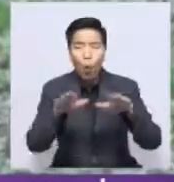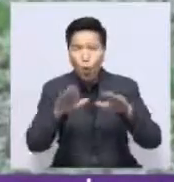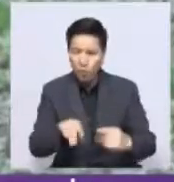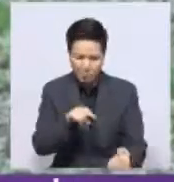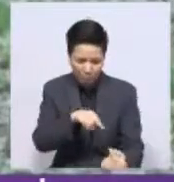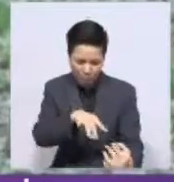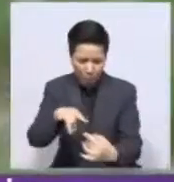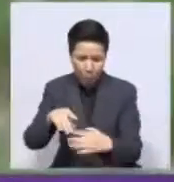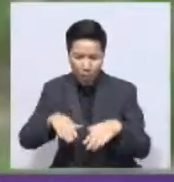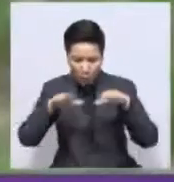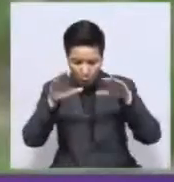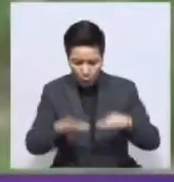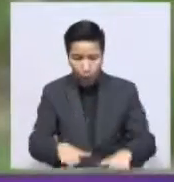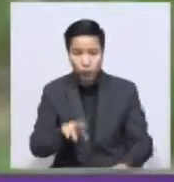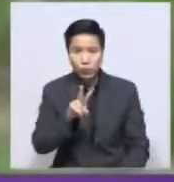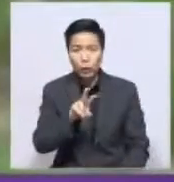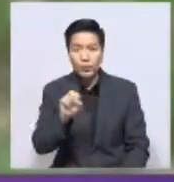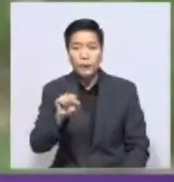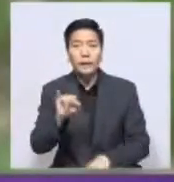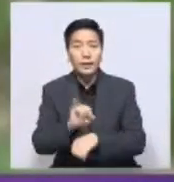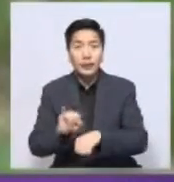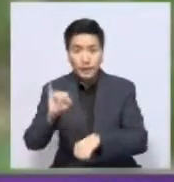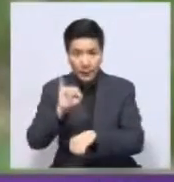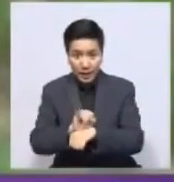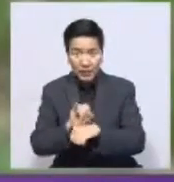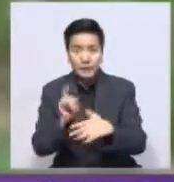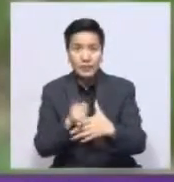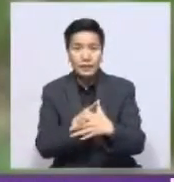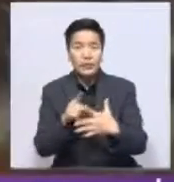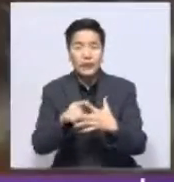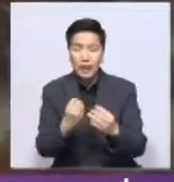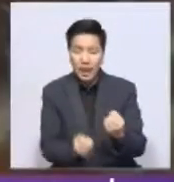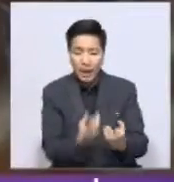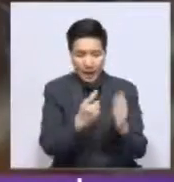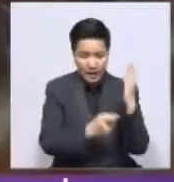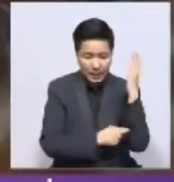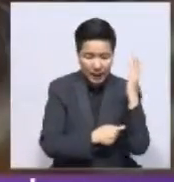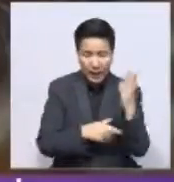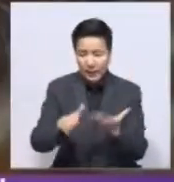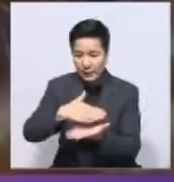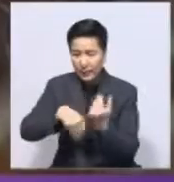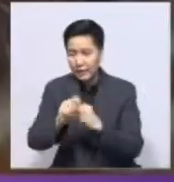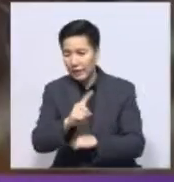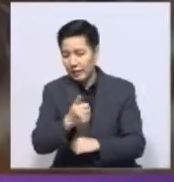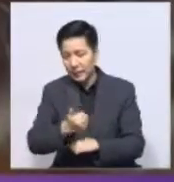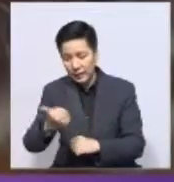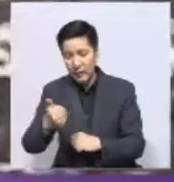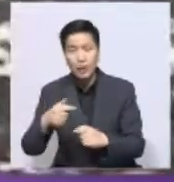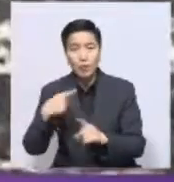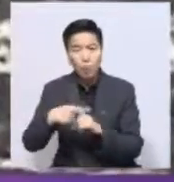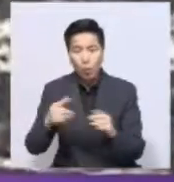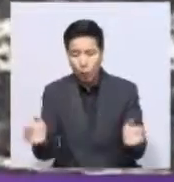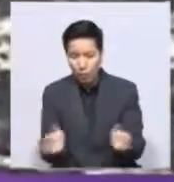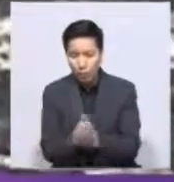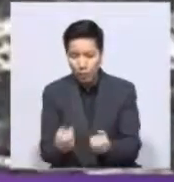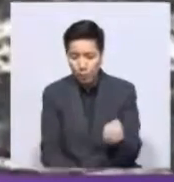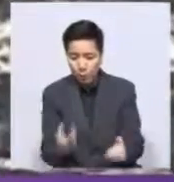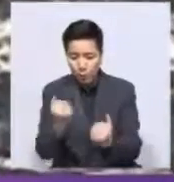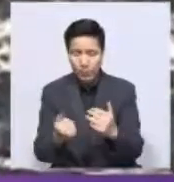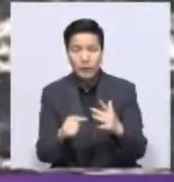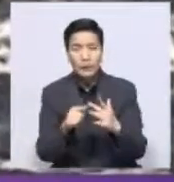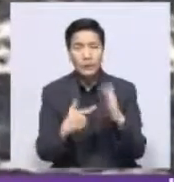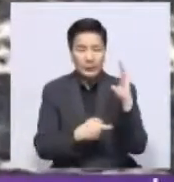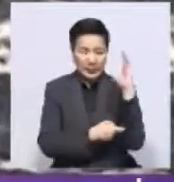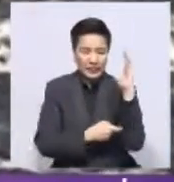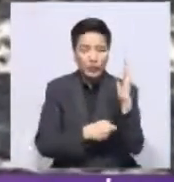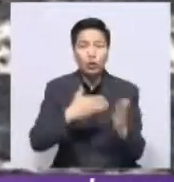ที่ไม่เหมาะสมปีละ 200,000 ไร่การปลูกยางร่วมกับพืชเศรษฐกิจอื่นเพิ่มการใช้ยางในประเทศการหยุดกรีดยางเ